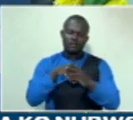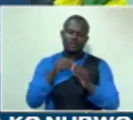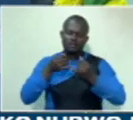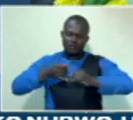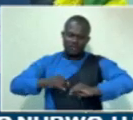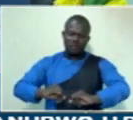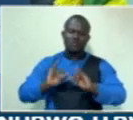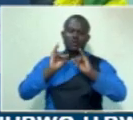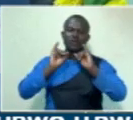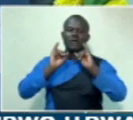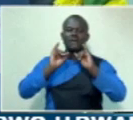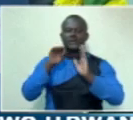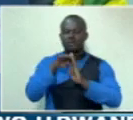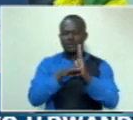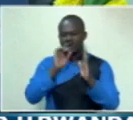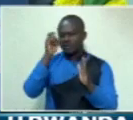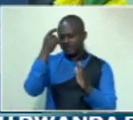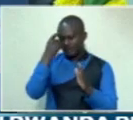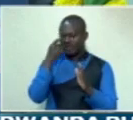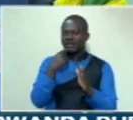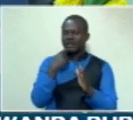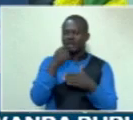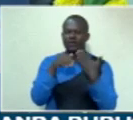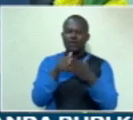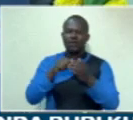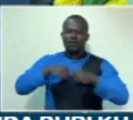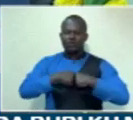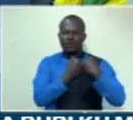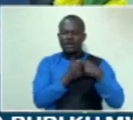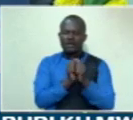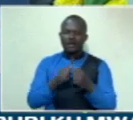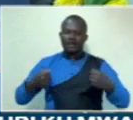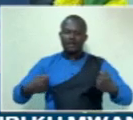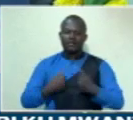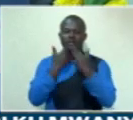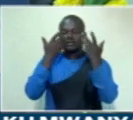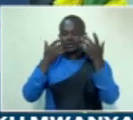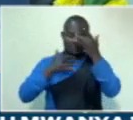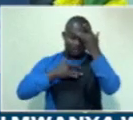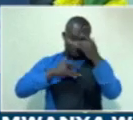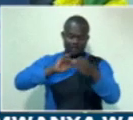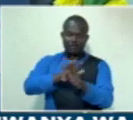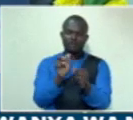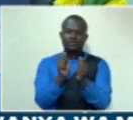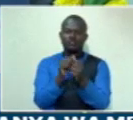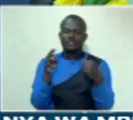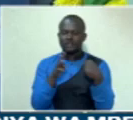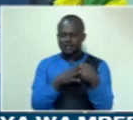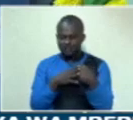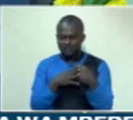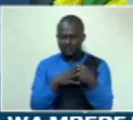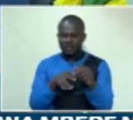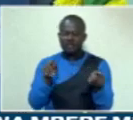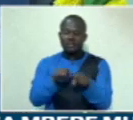bikorwa gahunda ya Leta yo guhangana n'ingaruka z'icyorezo cya COVID-19.